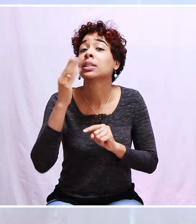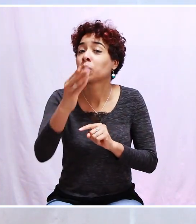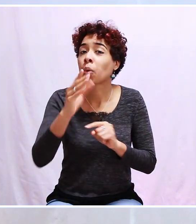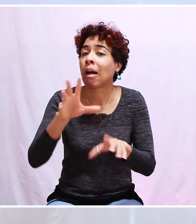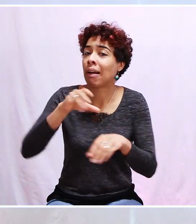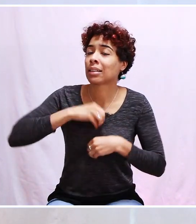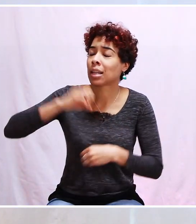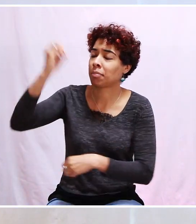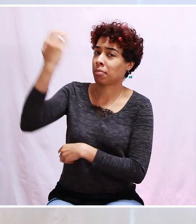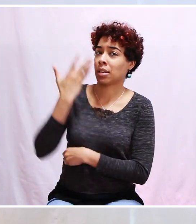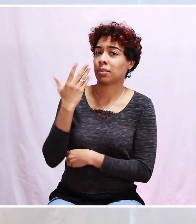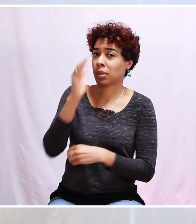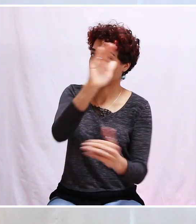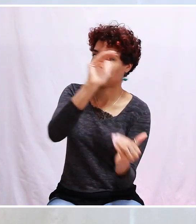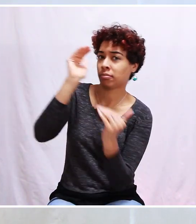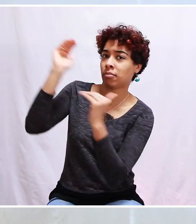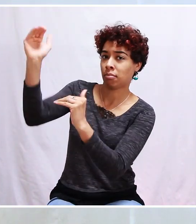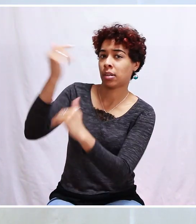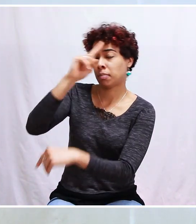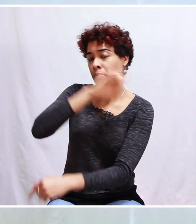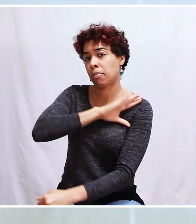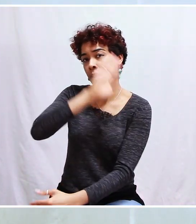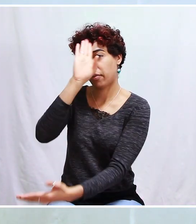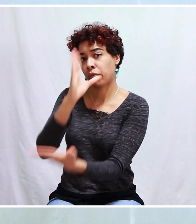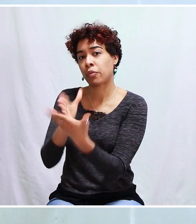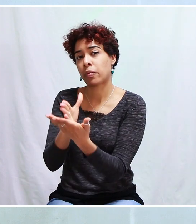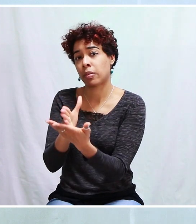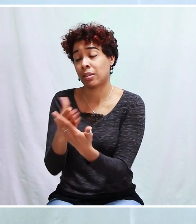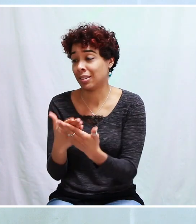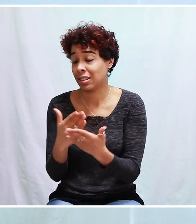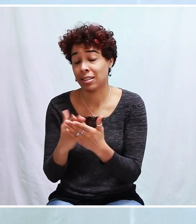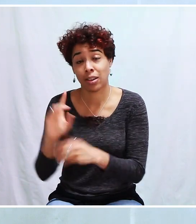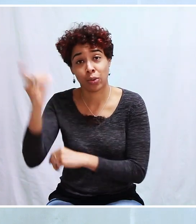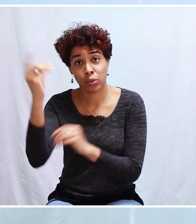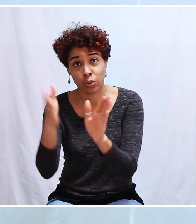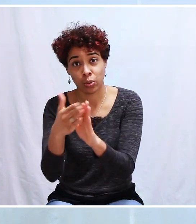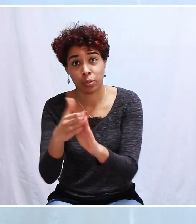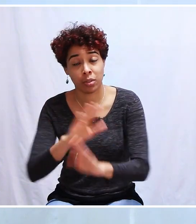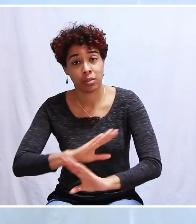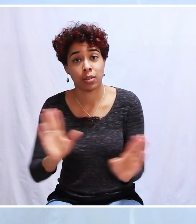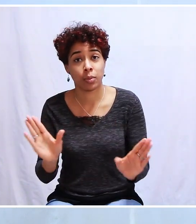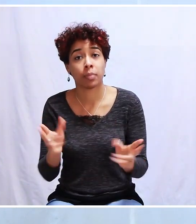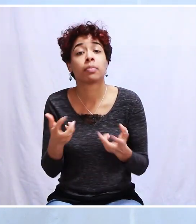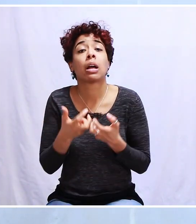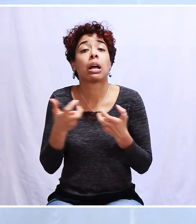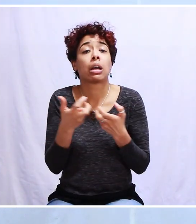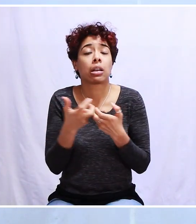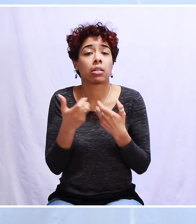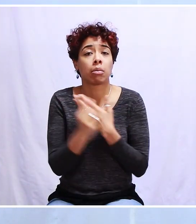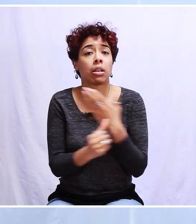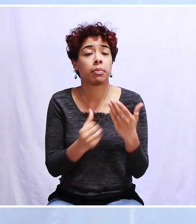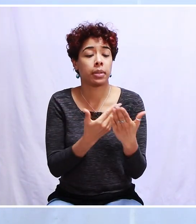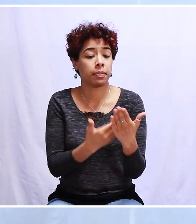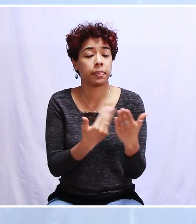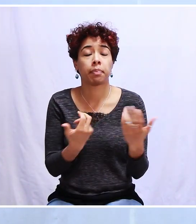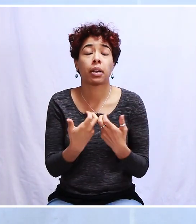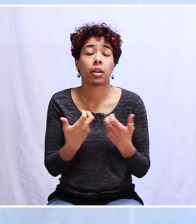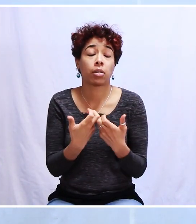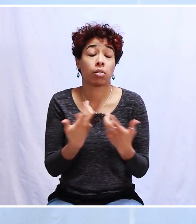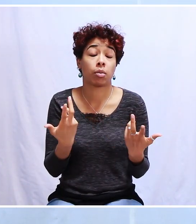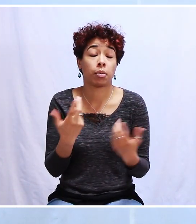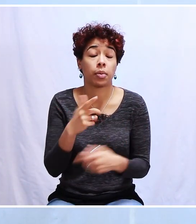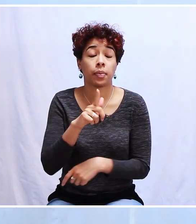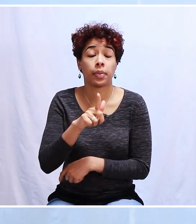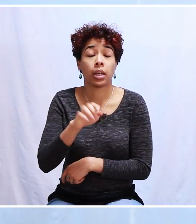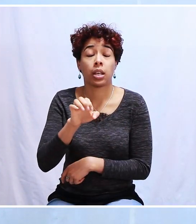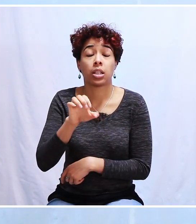t'abandonnes totalement entre ses mains en marchant par la foi. Et c'est tout ce que Dieu nous demande. Quand on prend un exemple dans les Écritures, on prend l'exemple de Gédéon